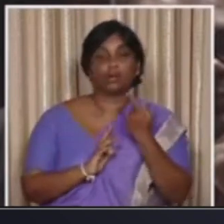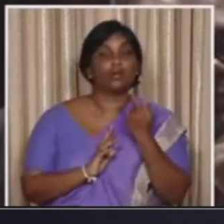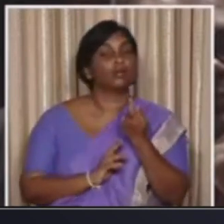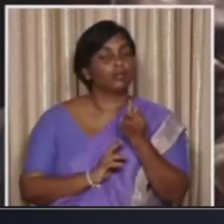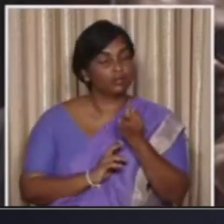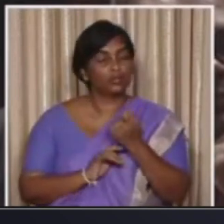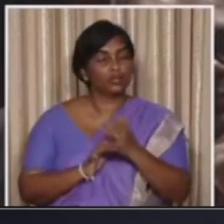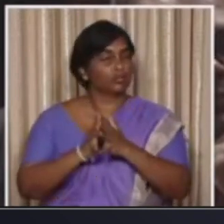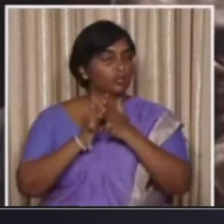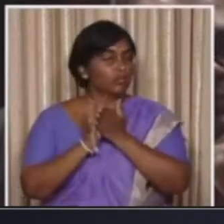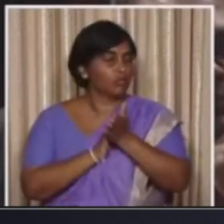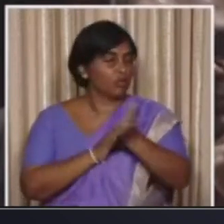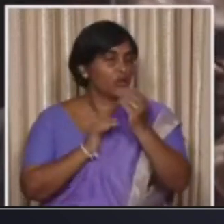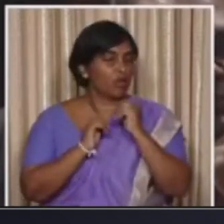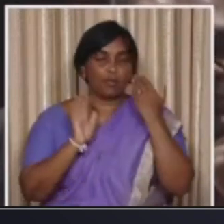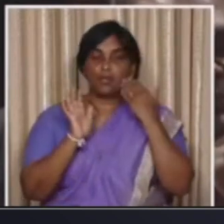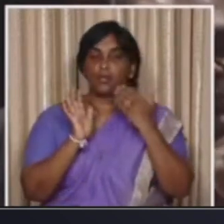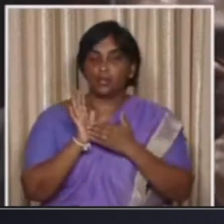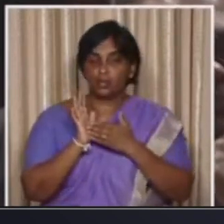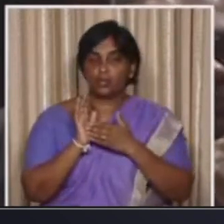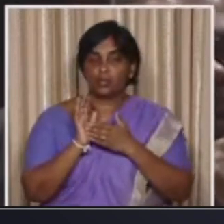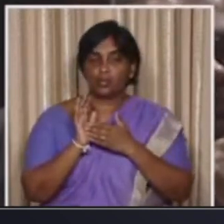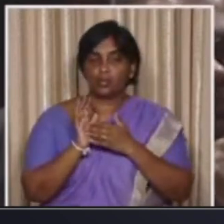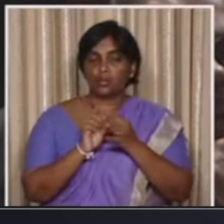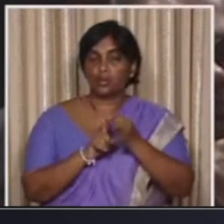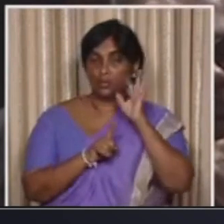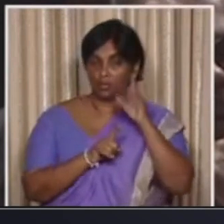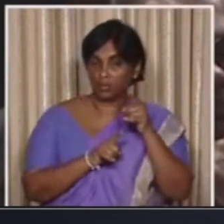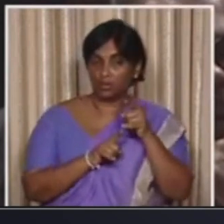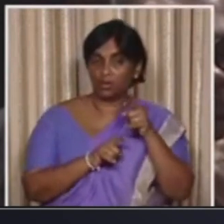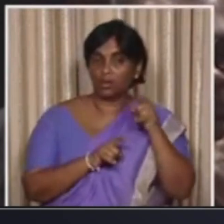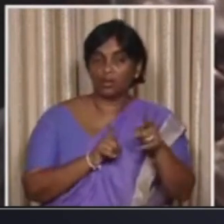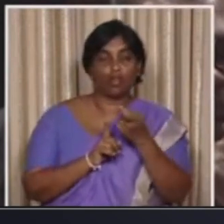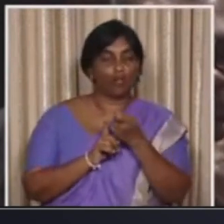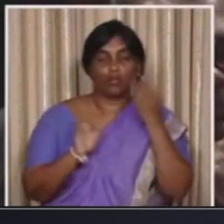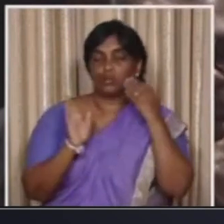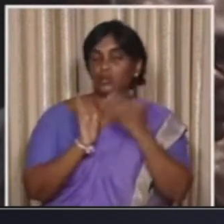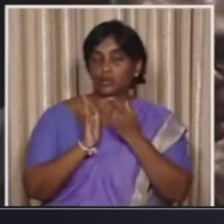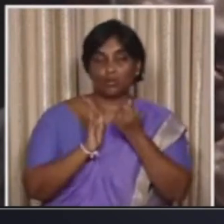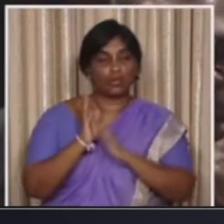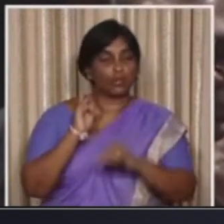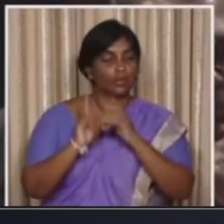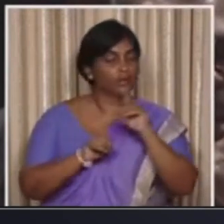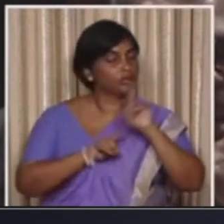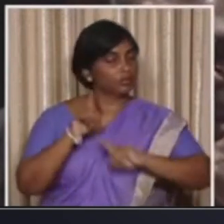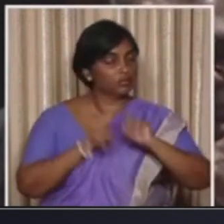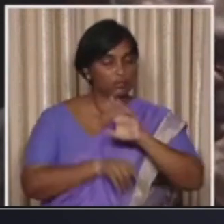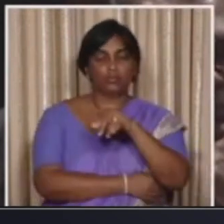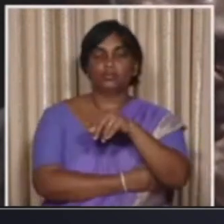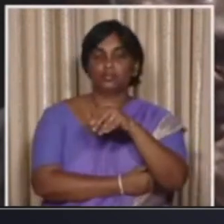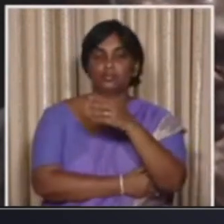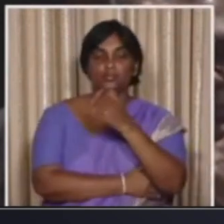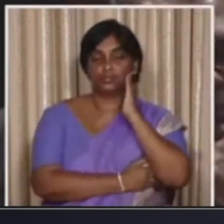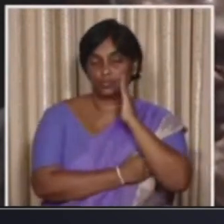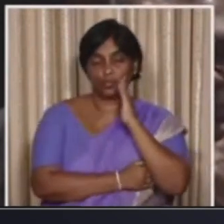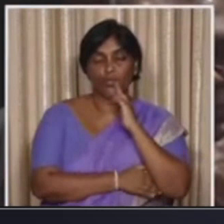ආර්ථිකයේ දිශානතිය පෙන්නනවා ගරු සභාපතිතුමනි සභාපතිතුමනි මේ මුදල් අමාත්‍යාංශය අපි සාකච්ඡා කළා